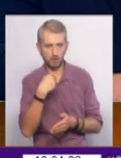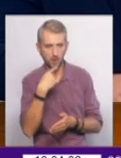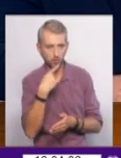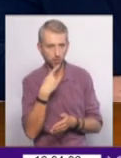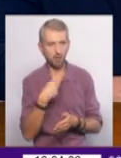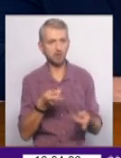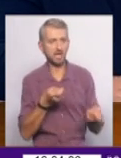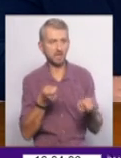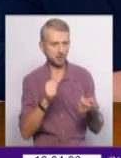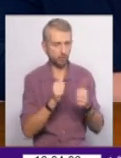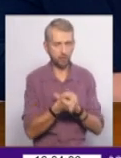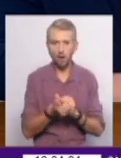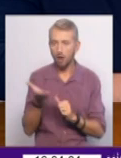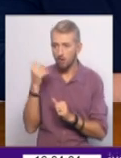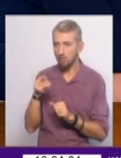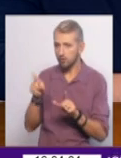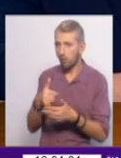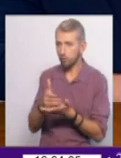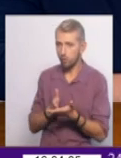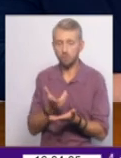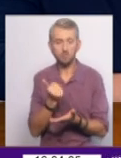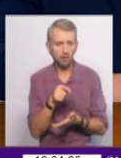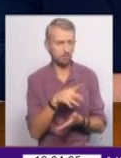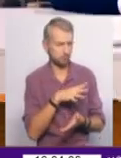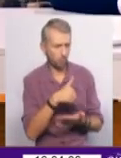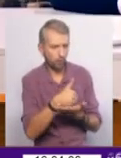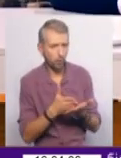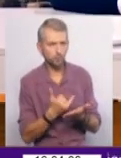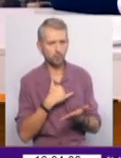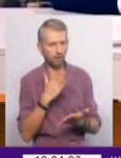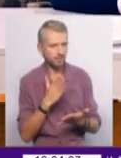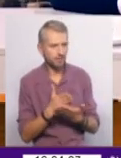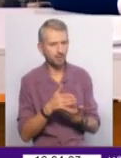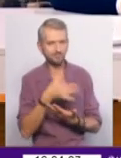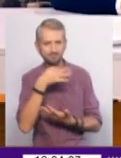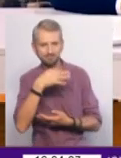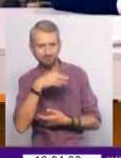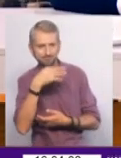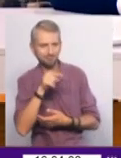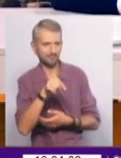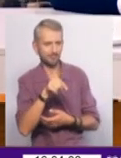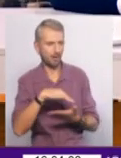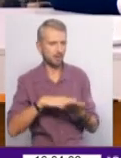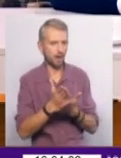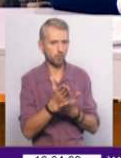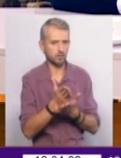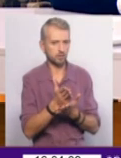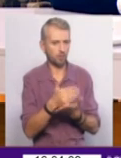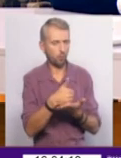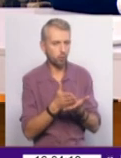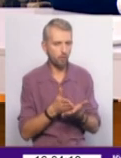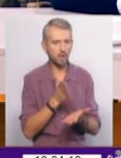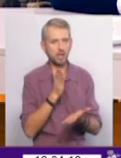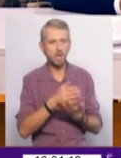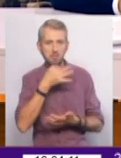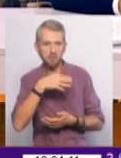цього вони так само обслуговували. Вони обслуговували. У нас є претензії до цієї, ну, якби, до якості обслуговування, є